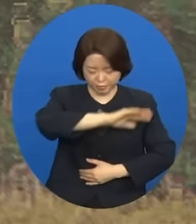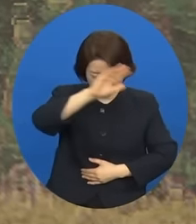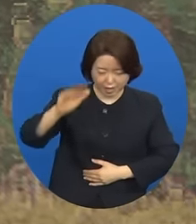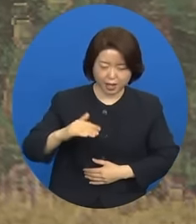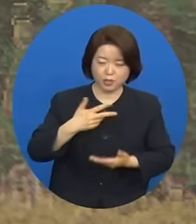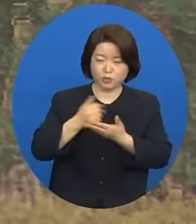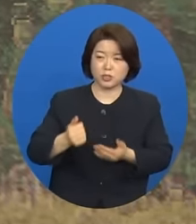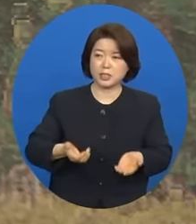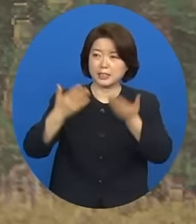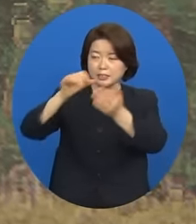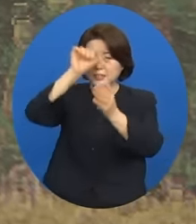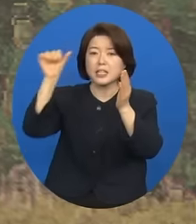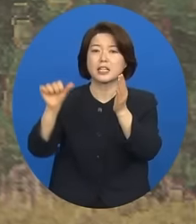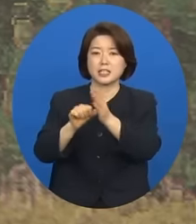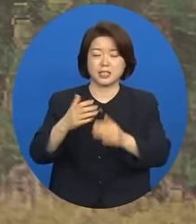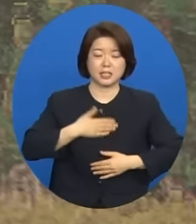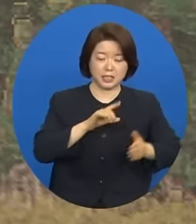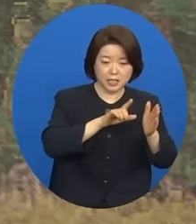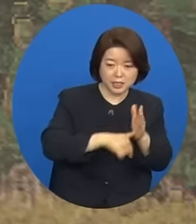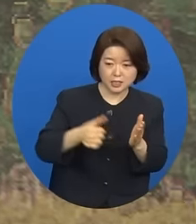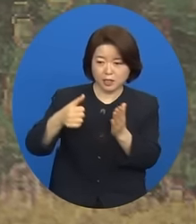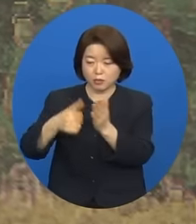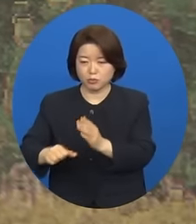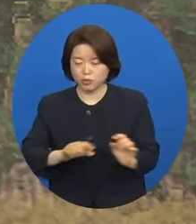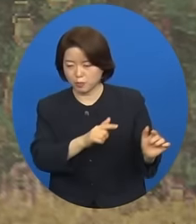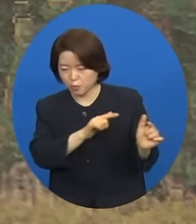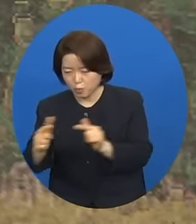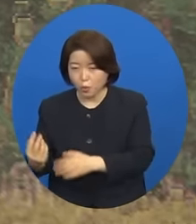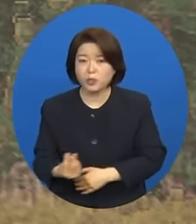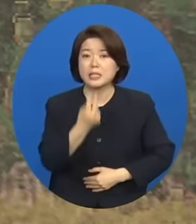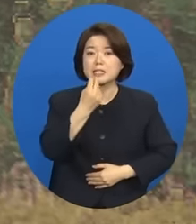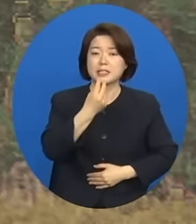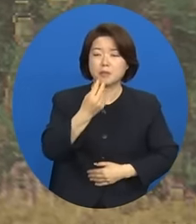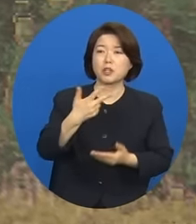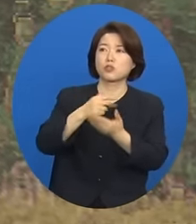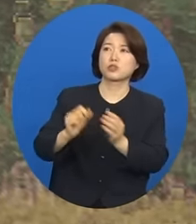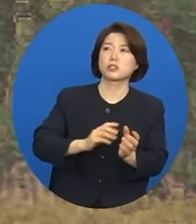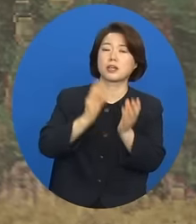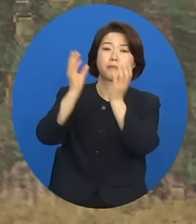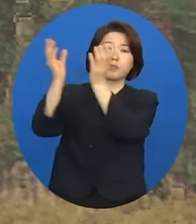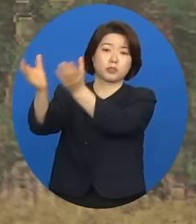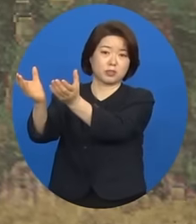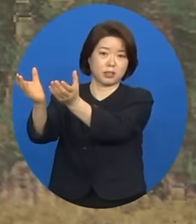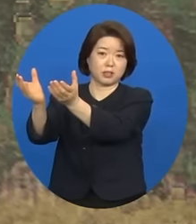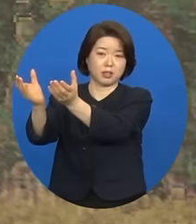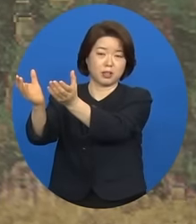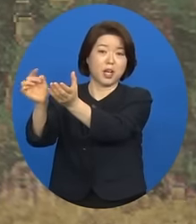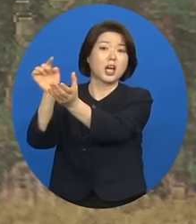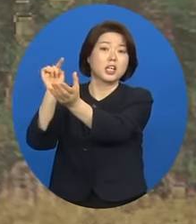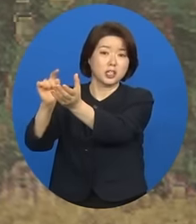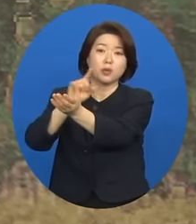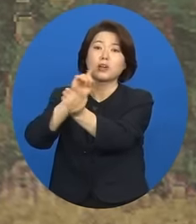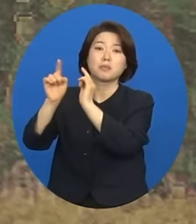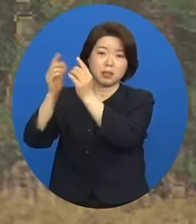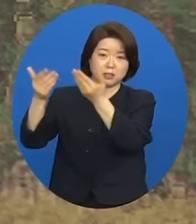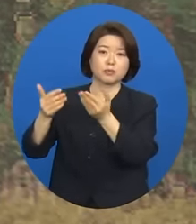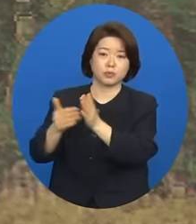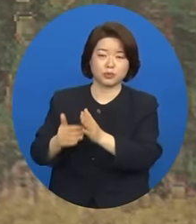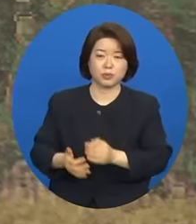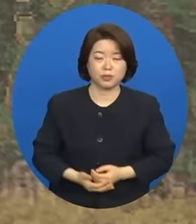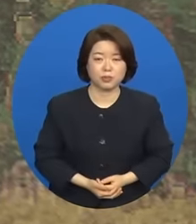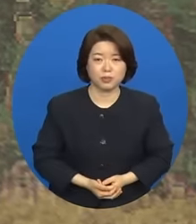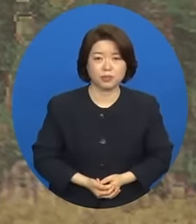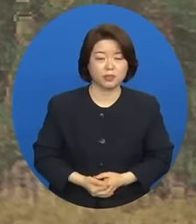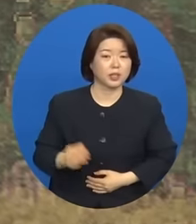인생이 우리의 모든 시간과 물질과 우리의 모든 생명이 주님께 바쳐져야 된다. 주님은 그것을 말씀하신 것이죠.